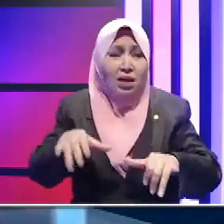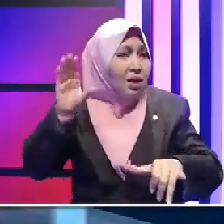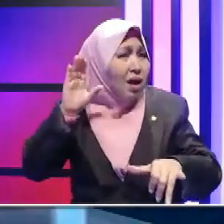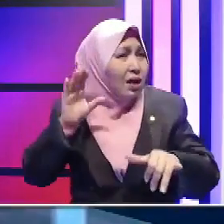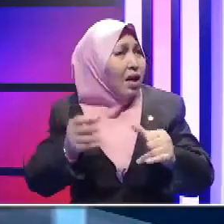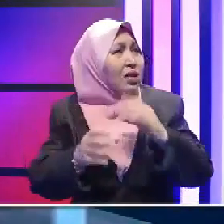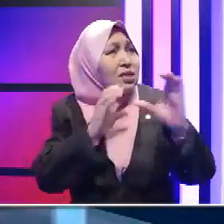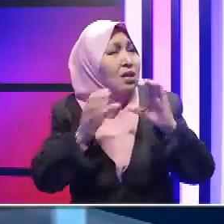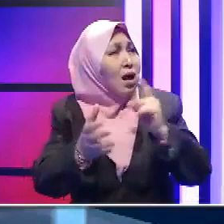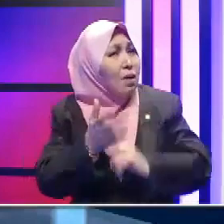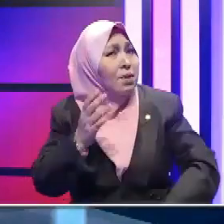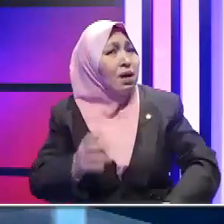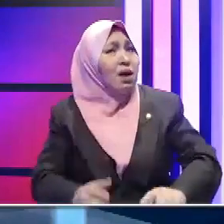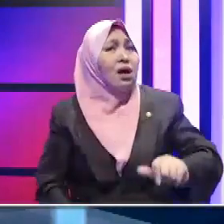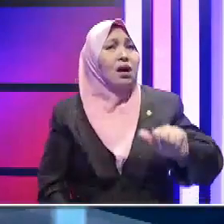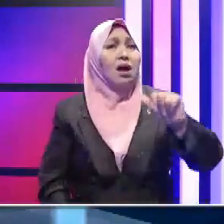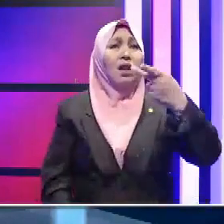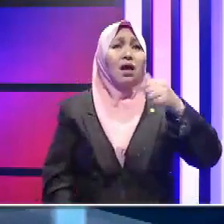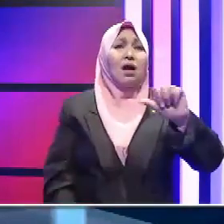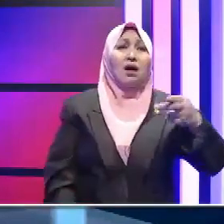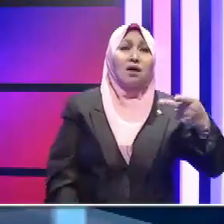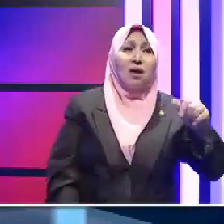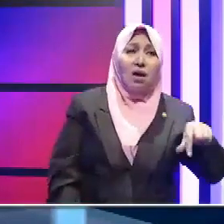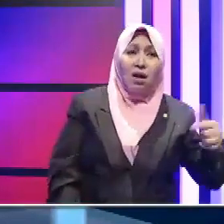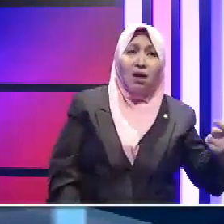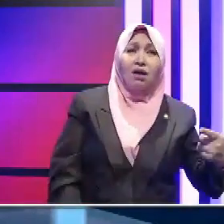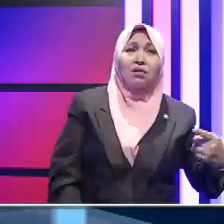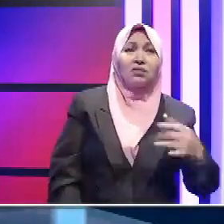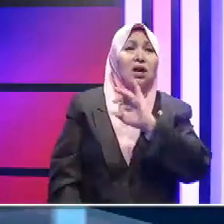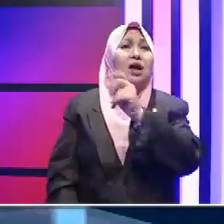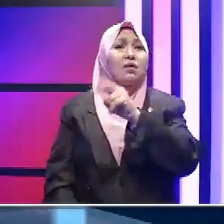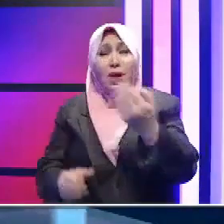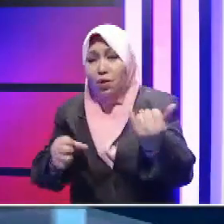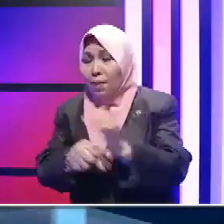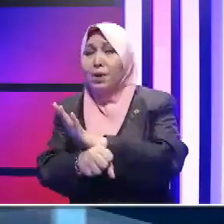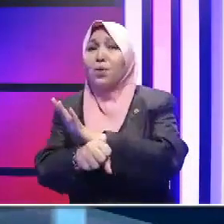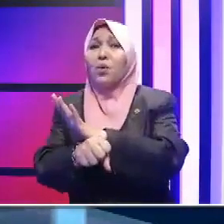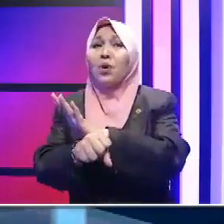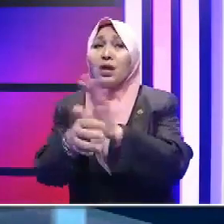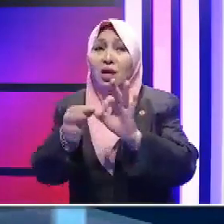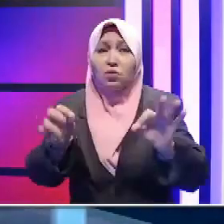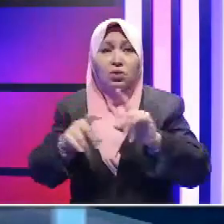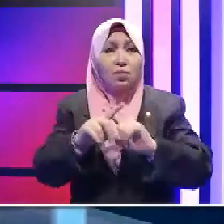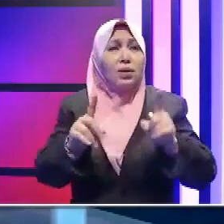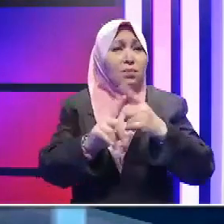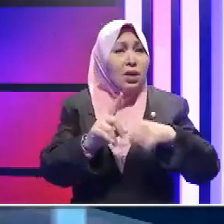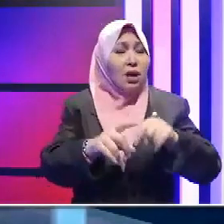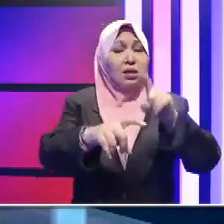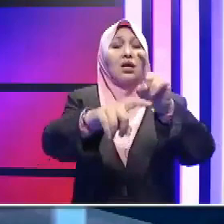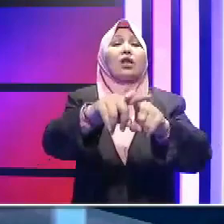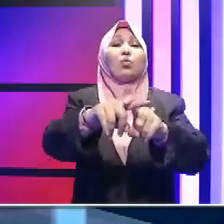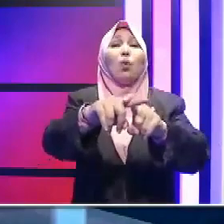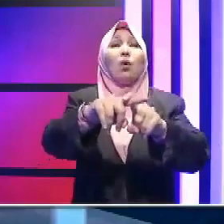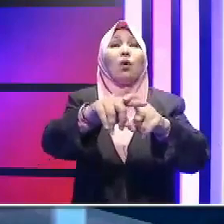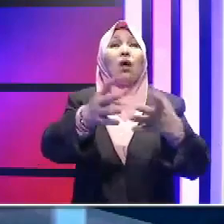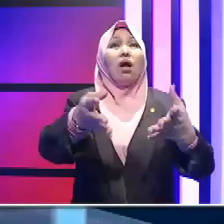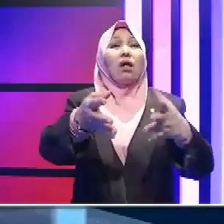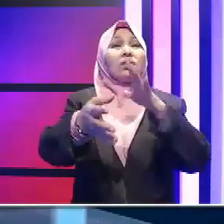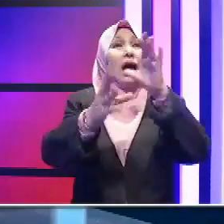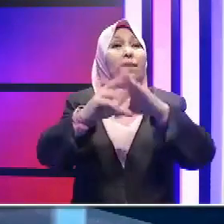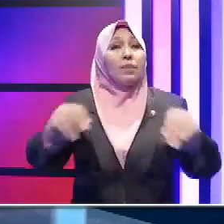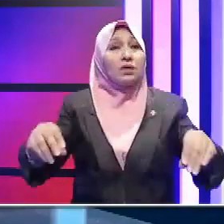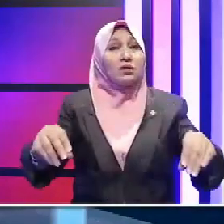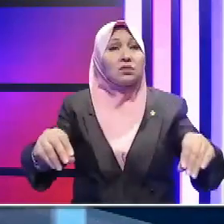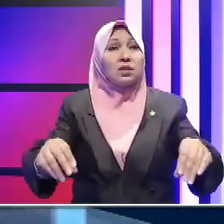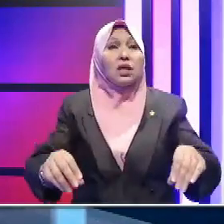sebenarnya alhab Koh dach contohnya barulah penuh atau Tetapi bila tergantung begitu kerennya ini